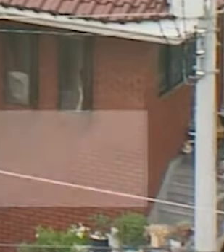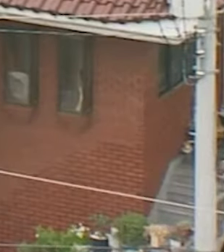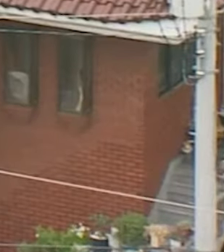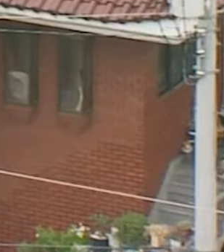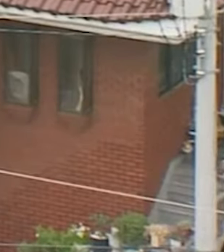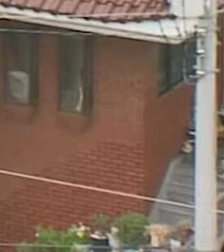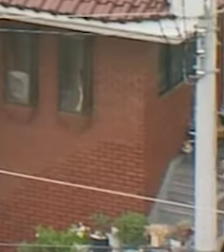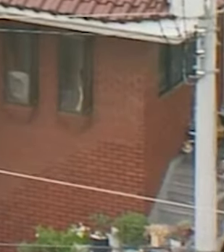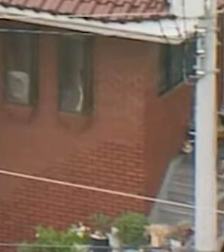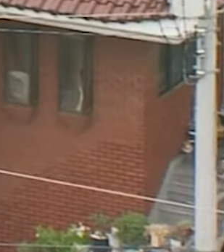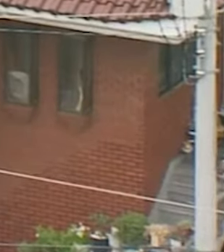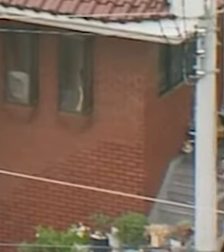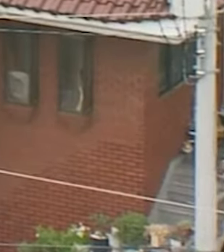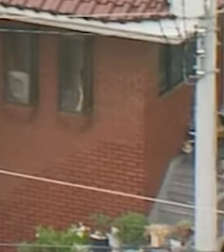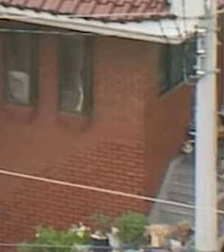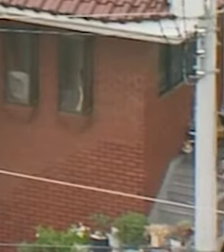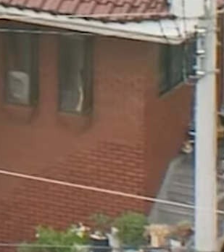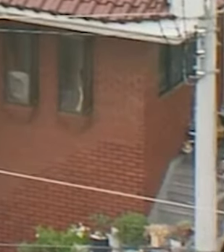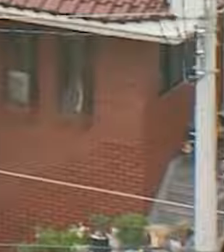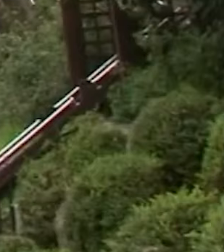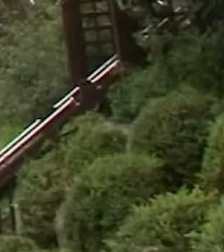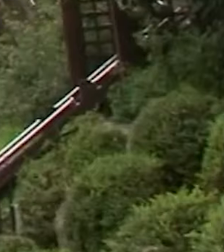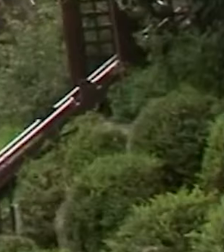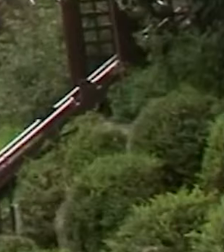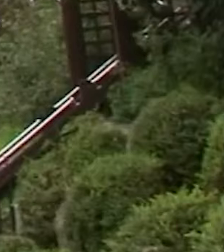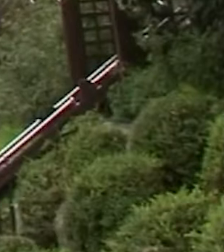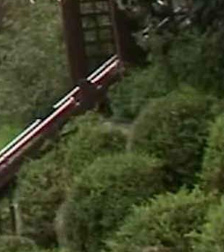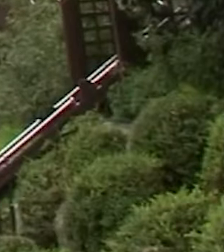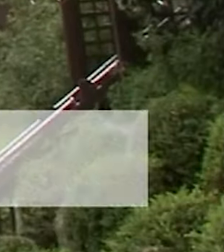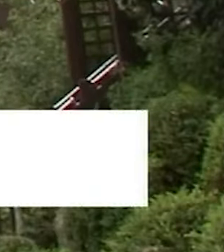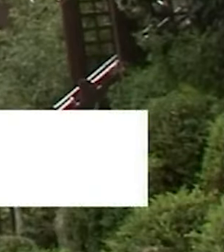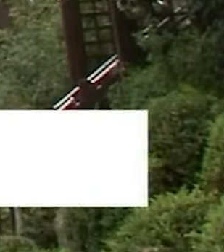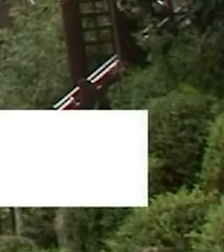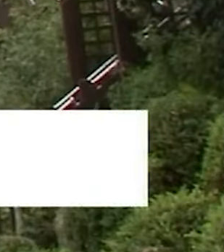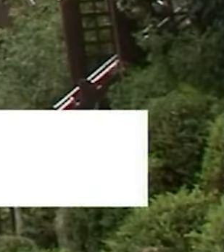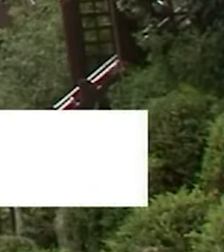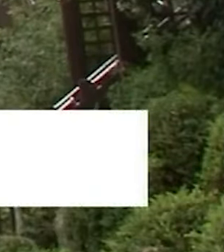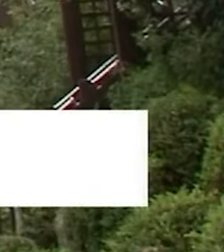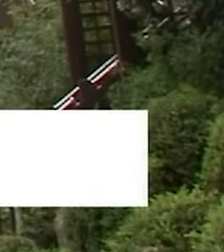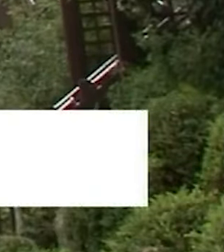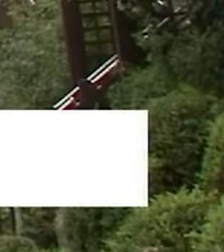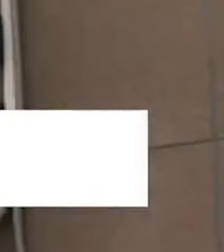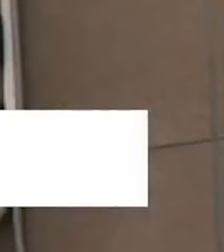상승률 2.23%를 앞지른 것. 서울의 빌라 거래량은